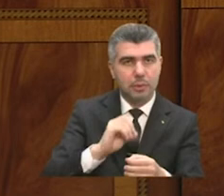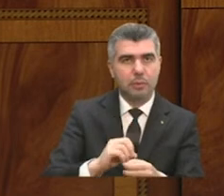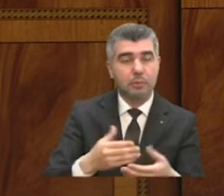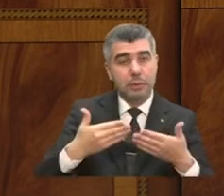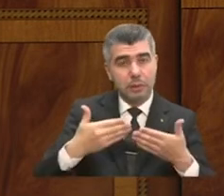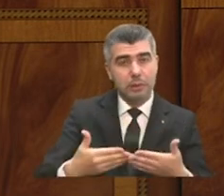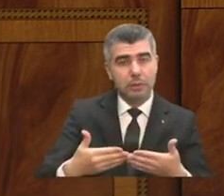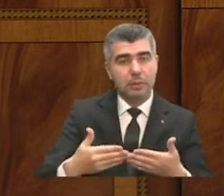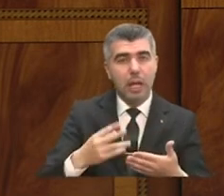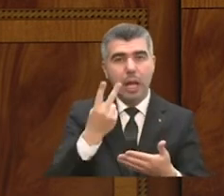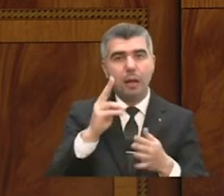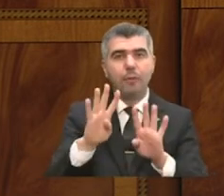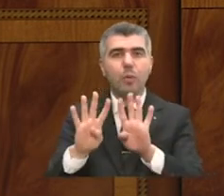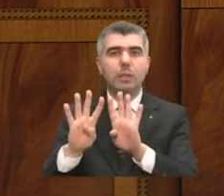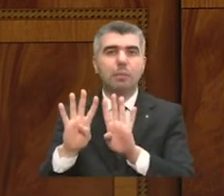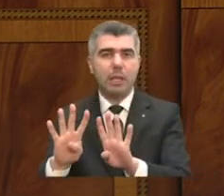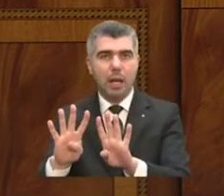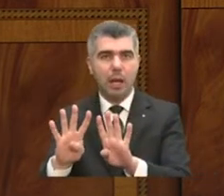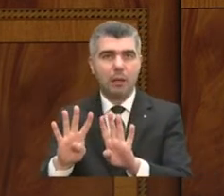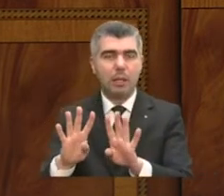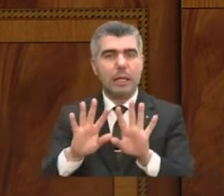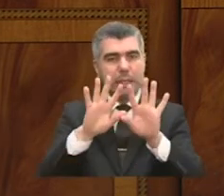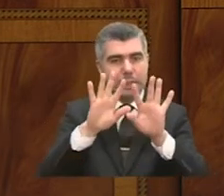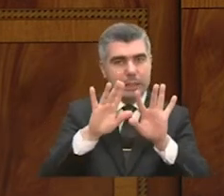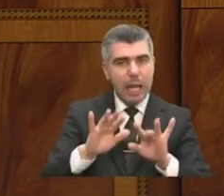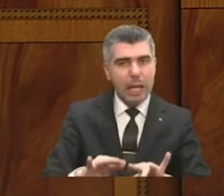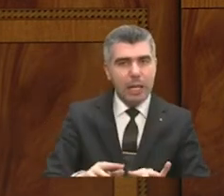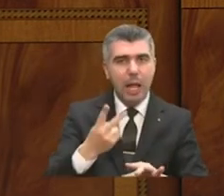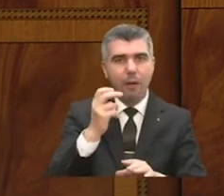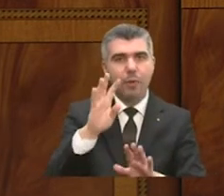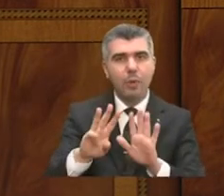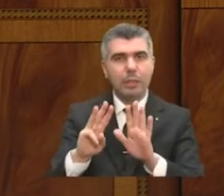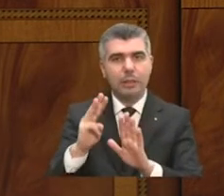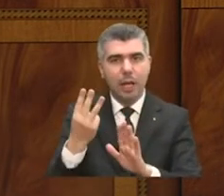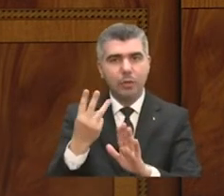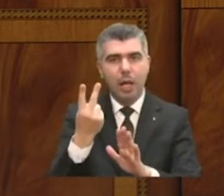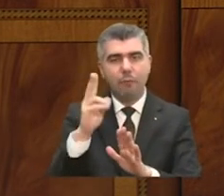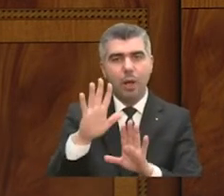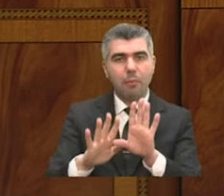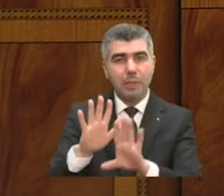le partenariat euro-méditerranéen, en 2008